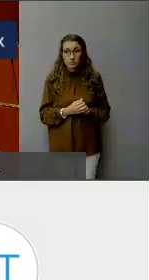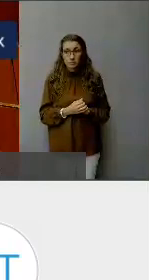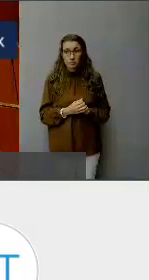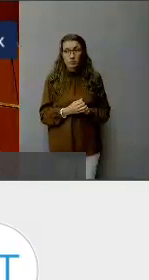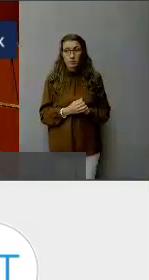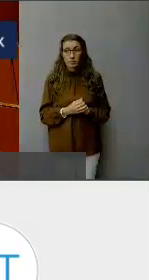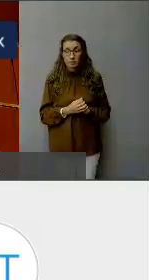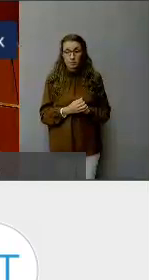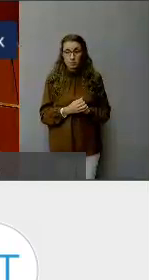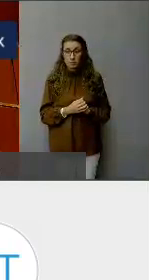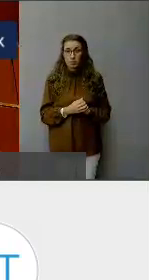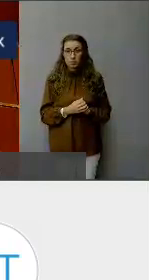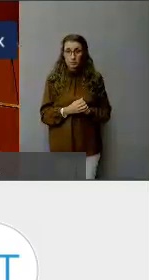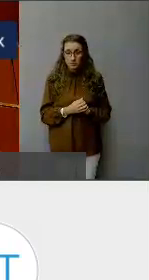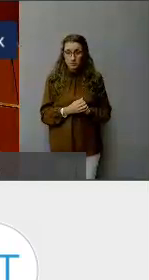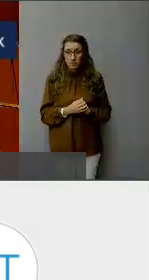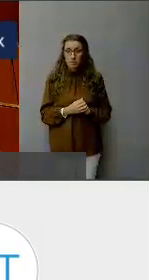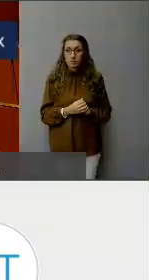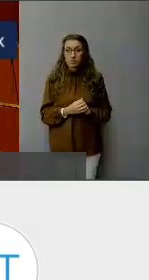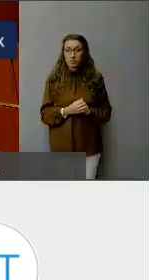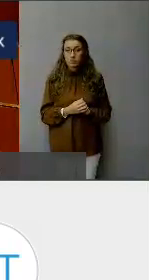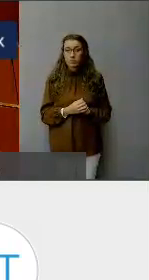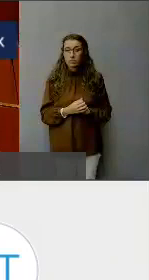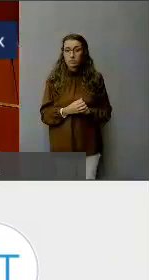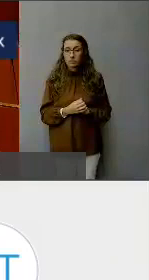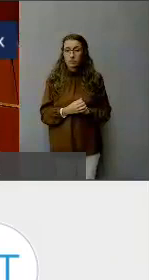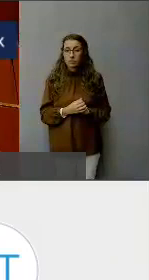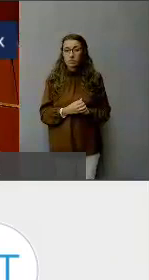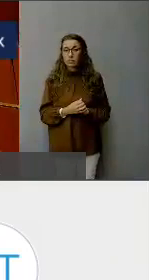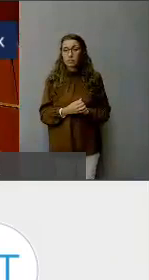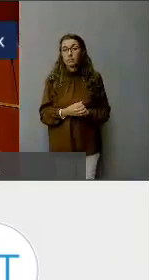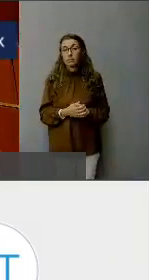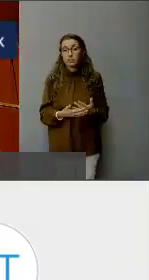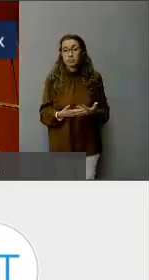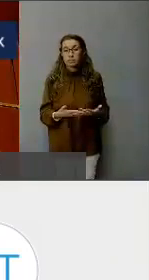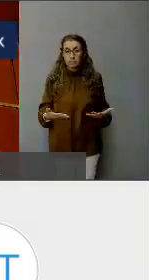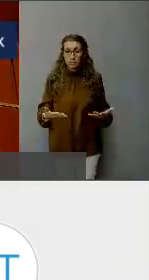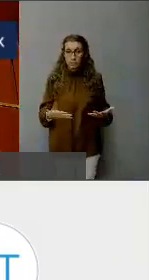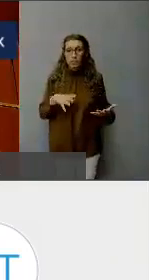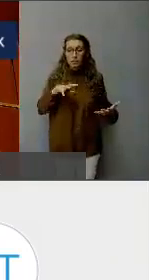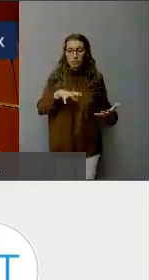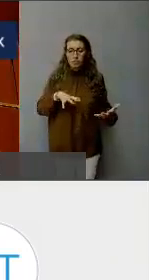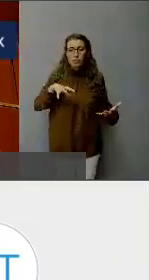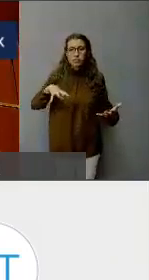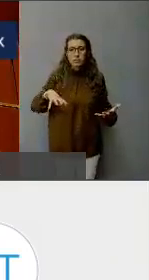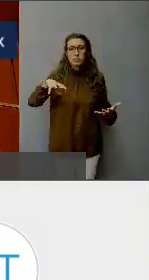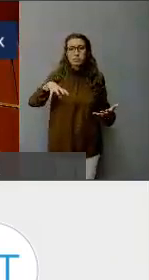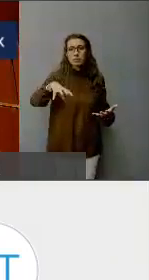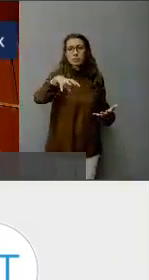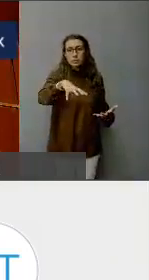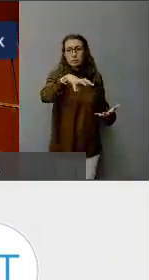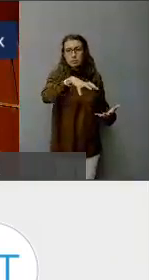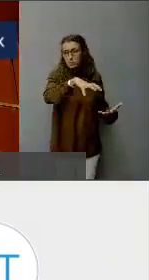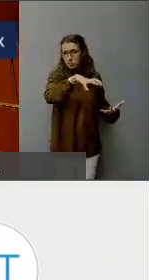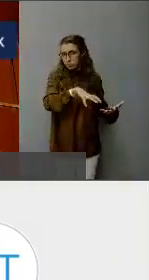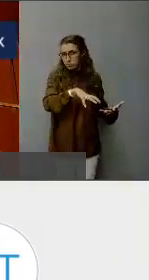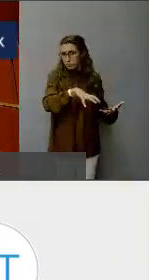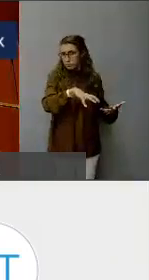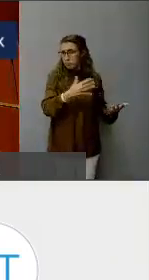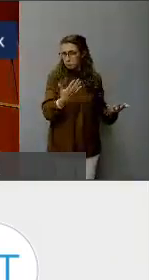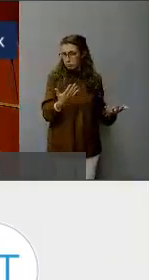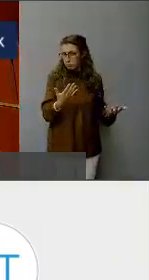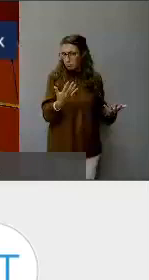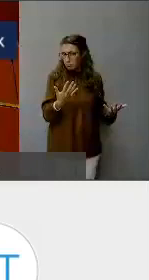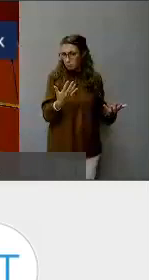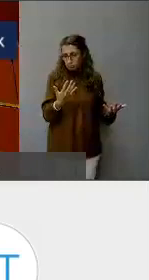dell'atterraggio dell'atterraggio delle singole villette che avevamo le villette tanto per capirci come